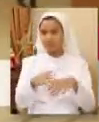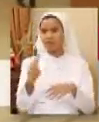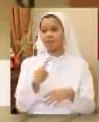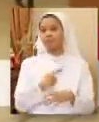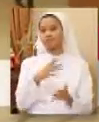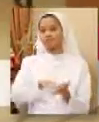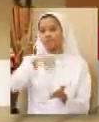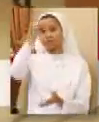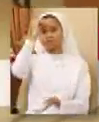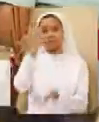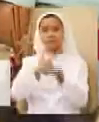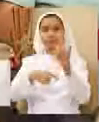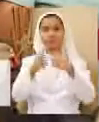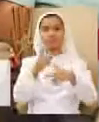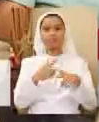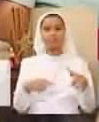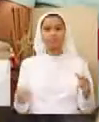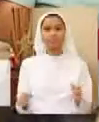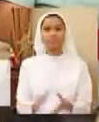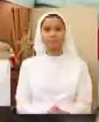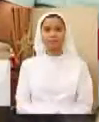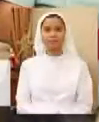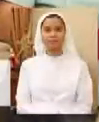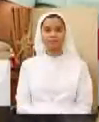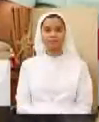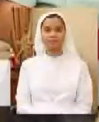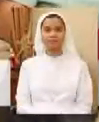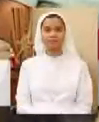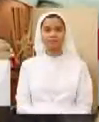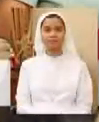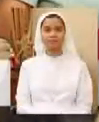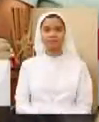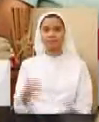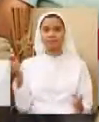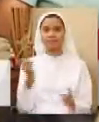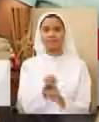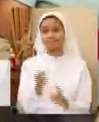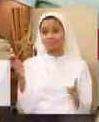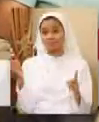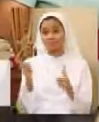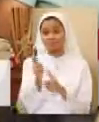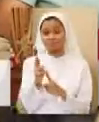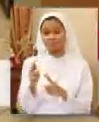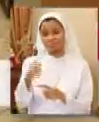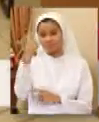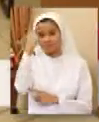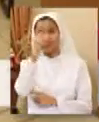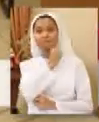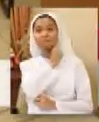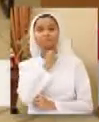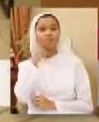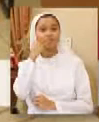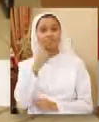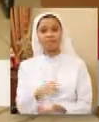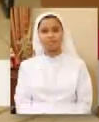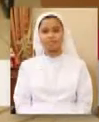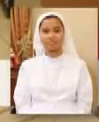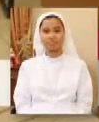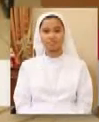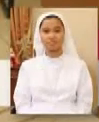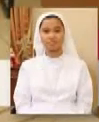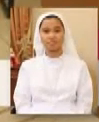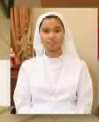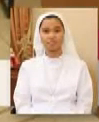sila. Bakit hindi ka magbigay ng ano, with seminar sa seminaryo? Di ba, seminar? Mm-hmm. Ilang taon ni sister